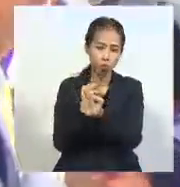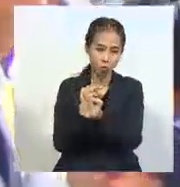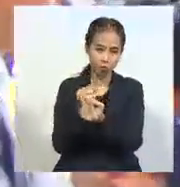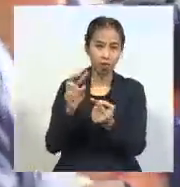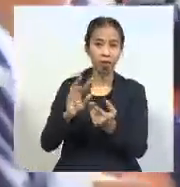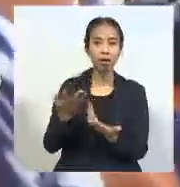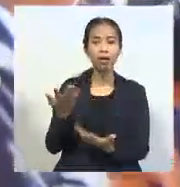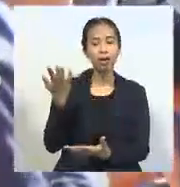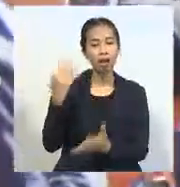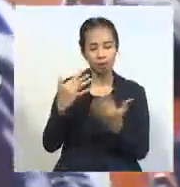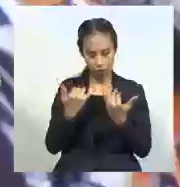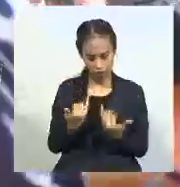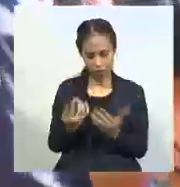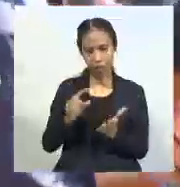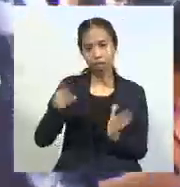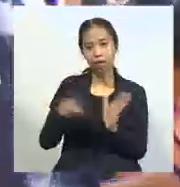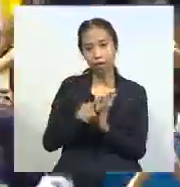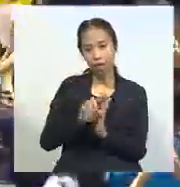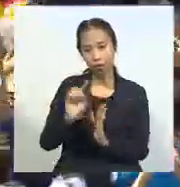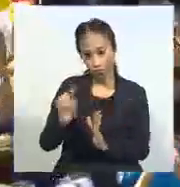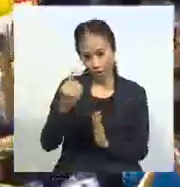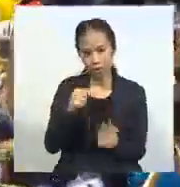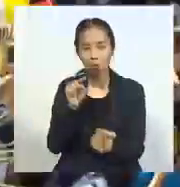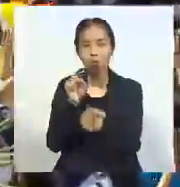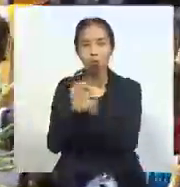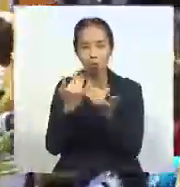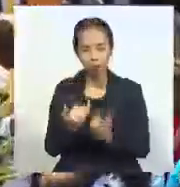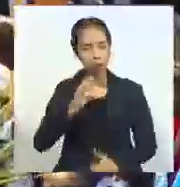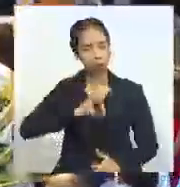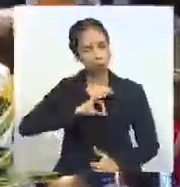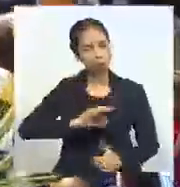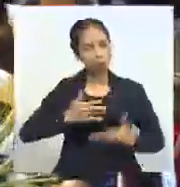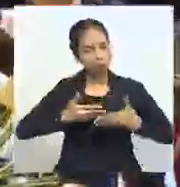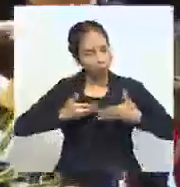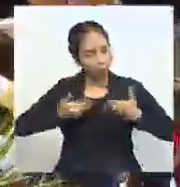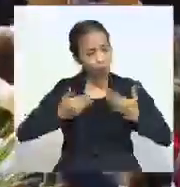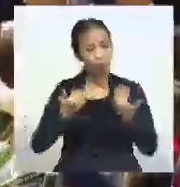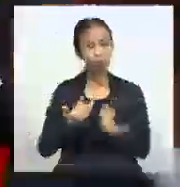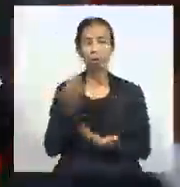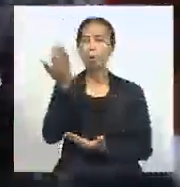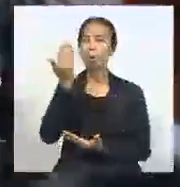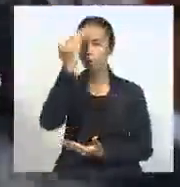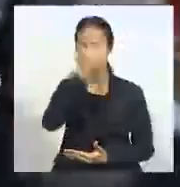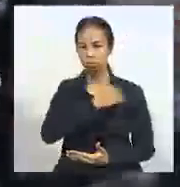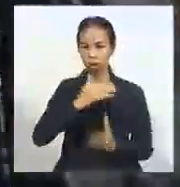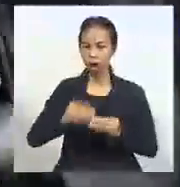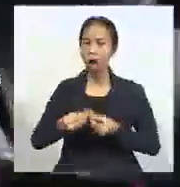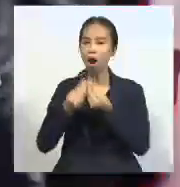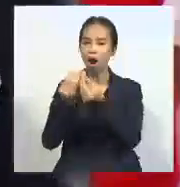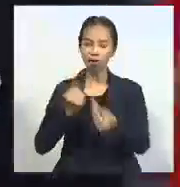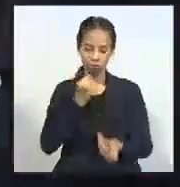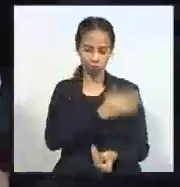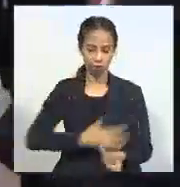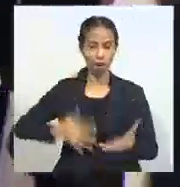ที่2แล้ววันนี้ก็ได้มารับเสด็จอีกก็รู้สึกชื่นชมยินดีมากและขอพระเจ้าอวยพระพรให้พระองค์มีสุขภาพร่างกาย